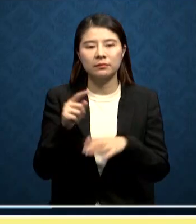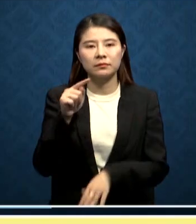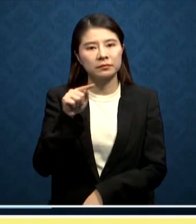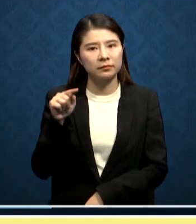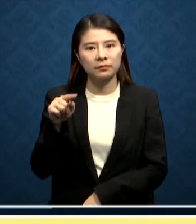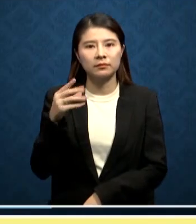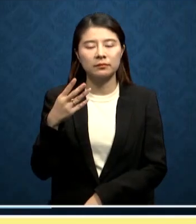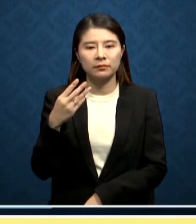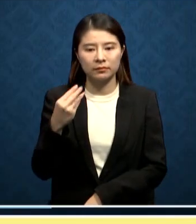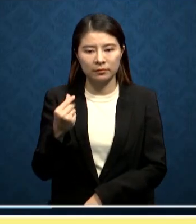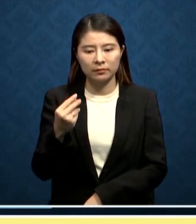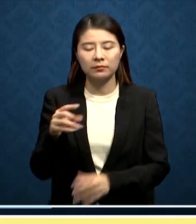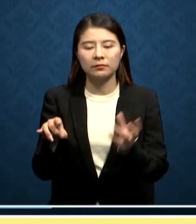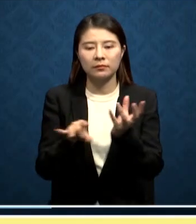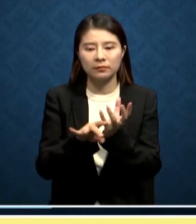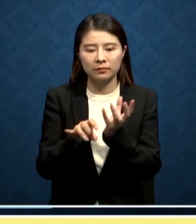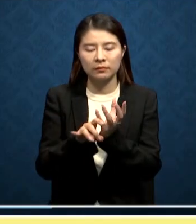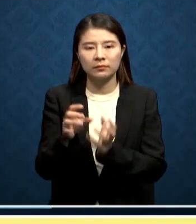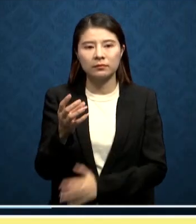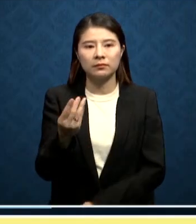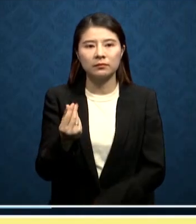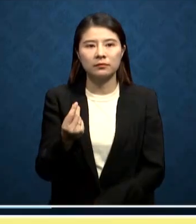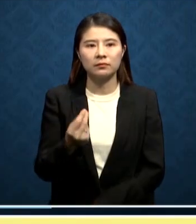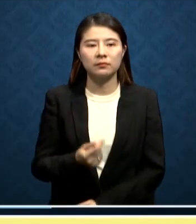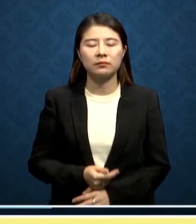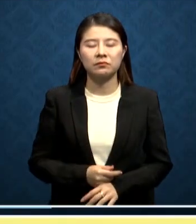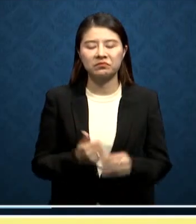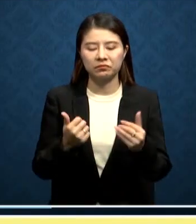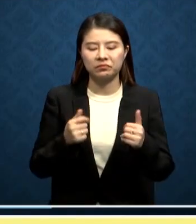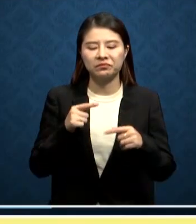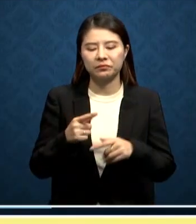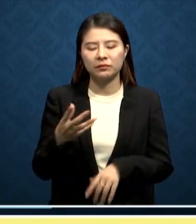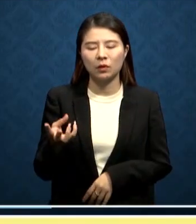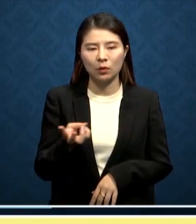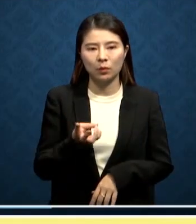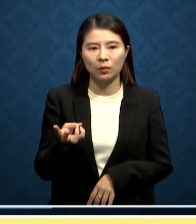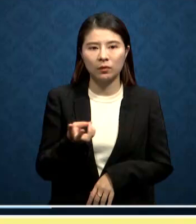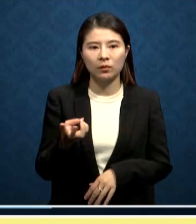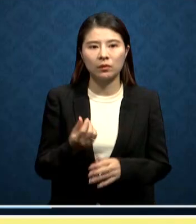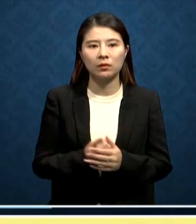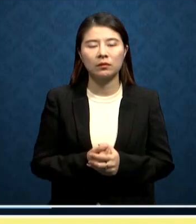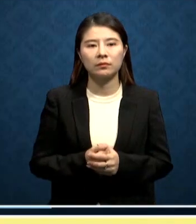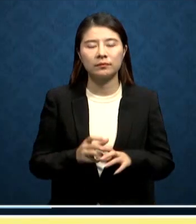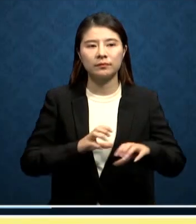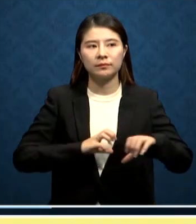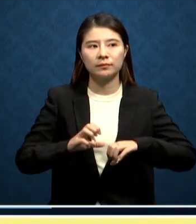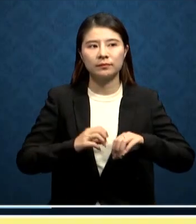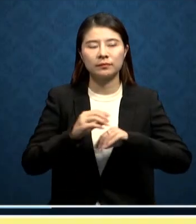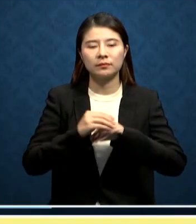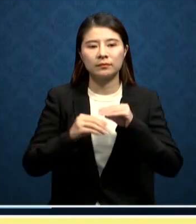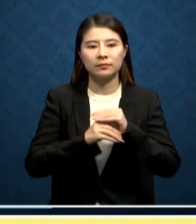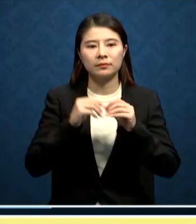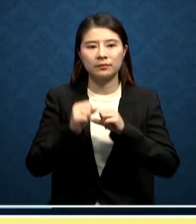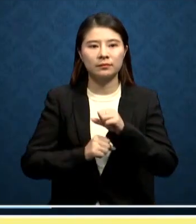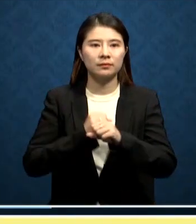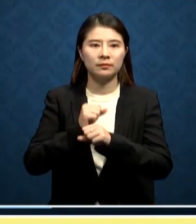เอ่อค่อนข้างจะจะจะต่ำนะครับก็ในเรื่องของการบริหารโครงการปีหน้า